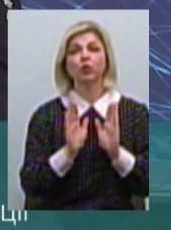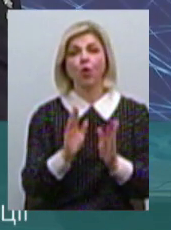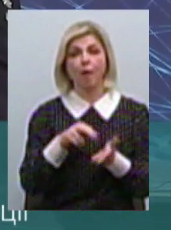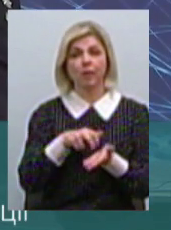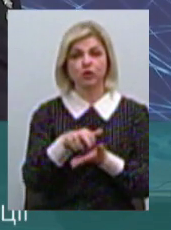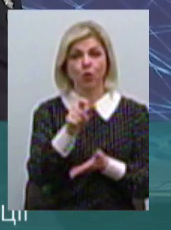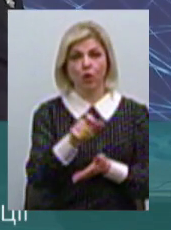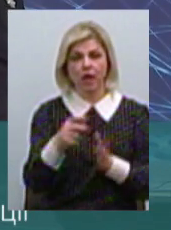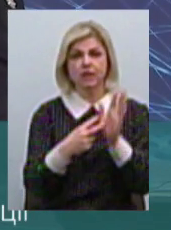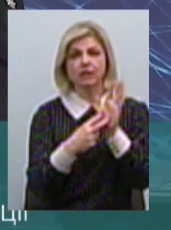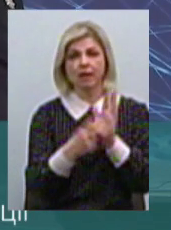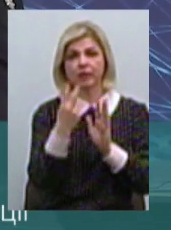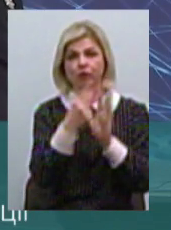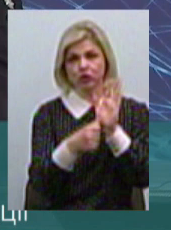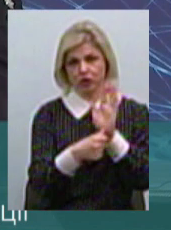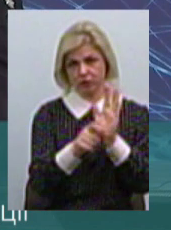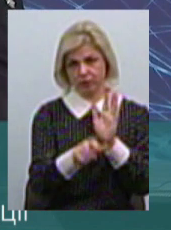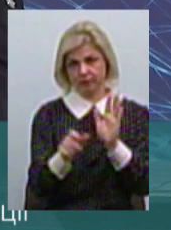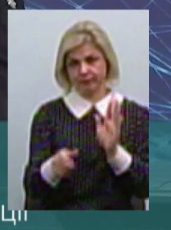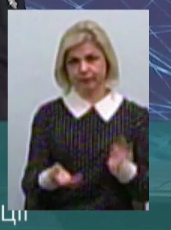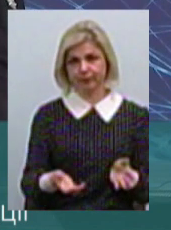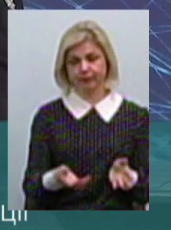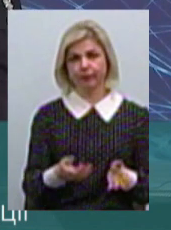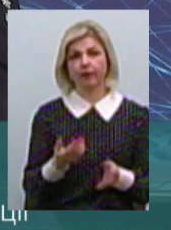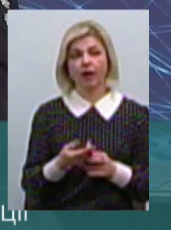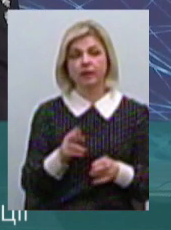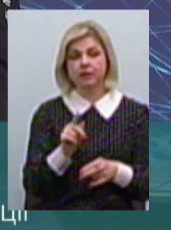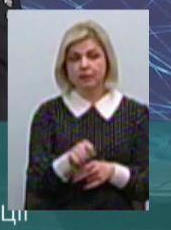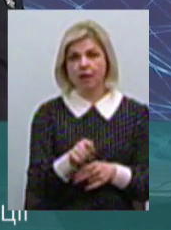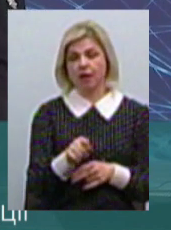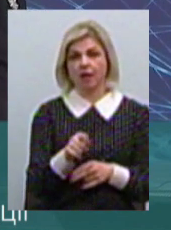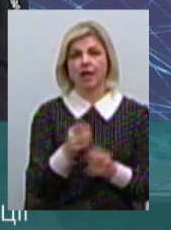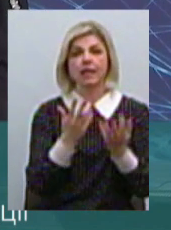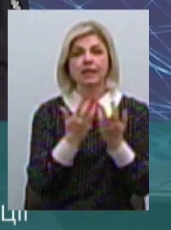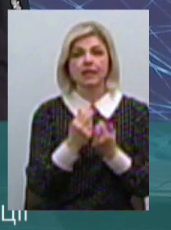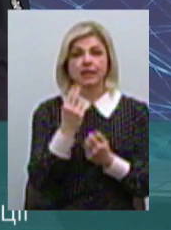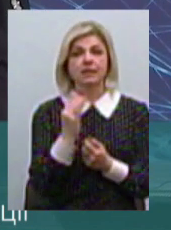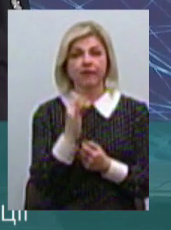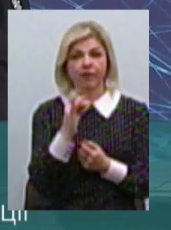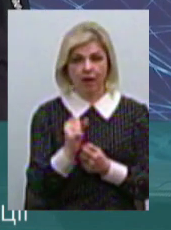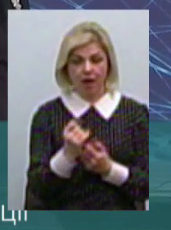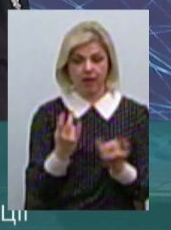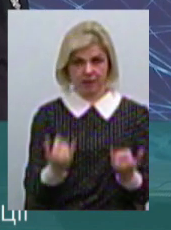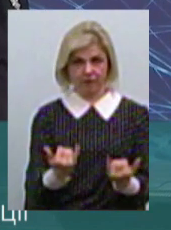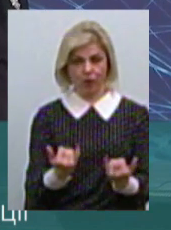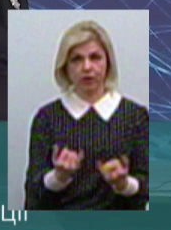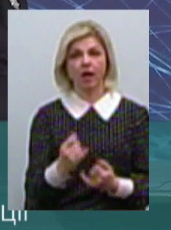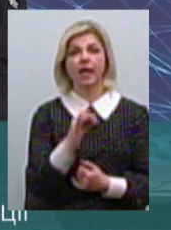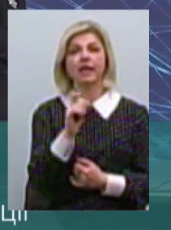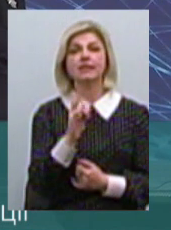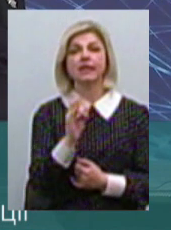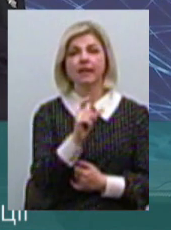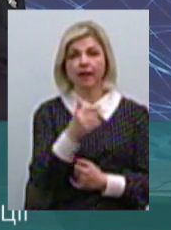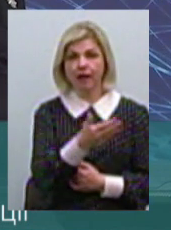пішоходів 726 чоловік. Це та цифра, яка є на сьогодні. Із них